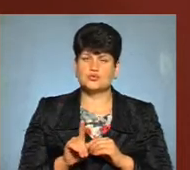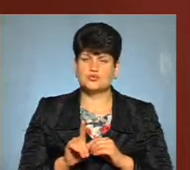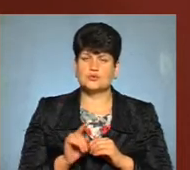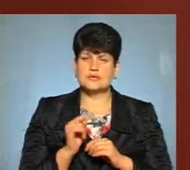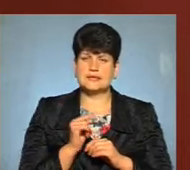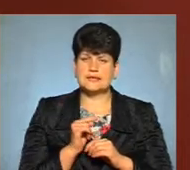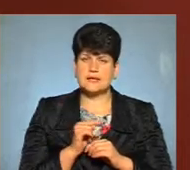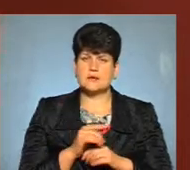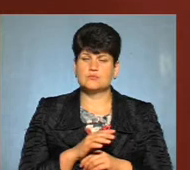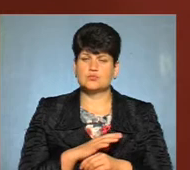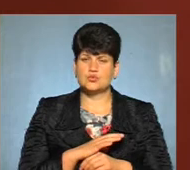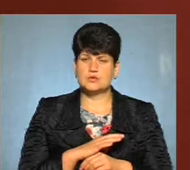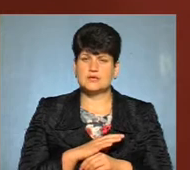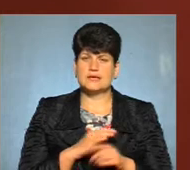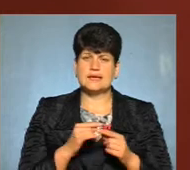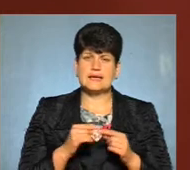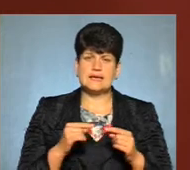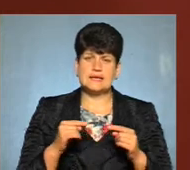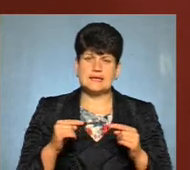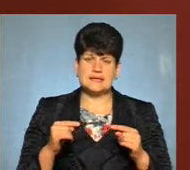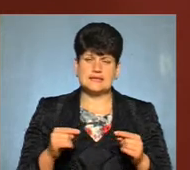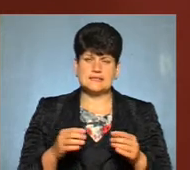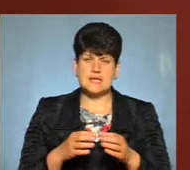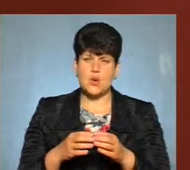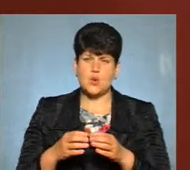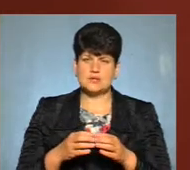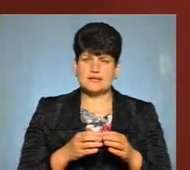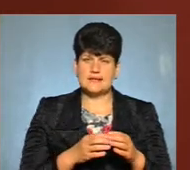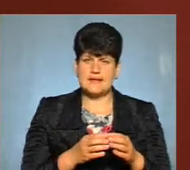там були різні контингенти,